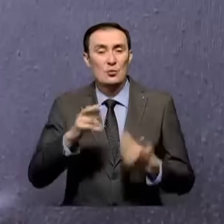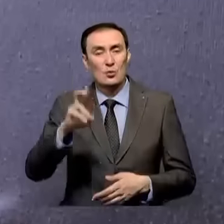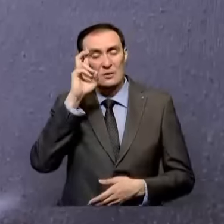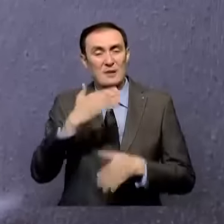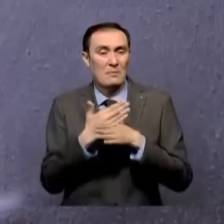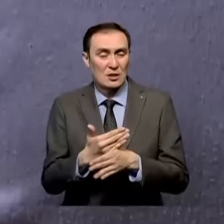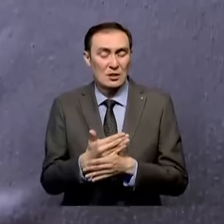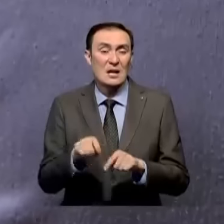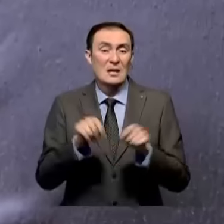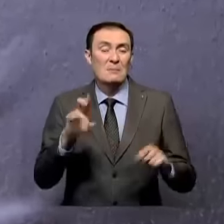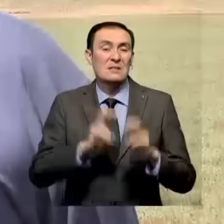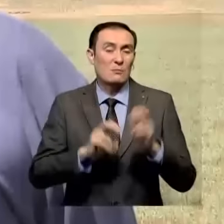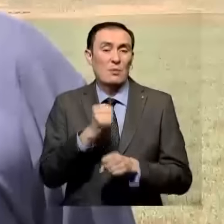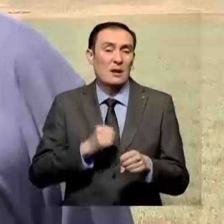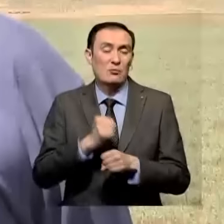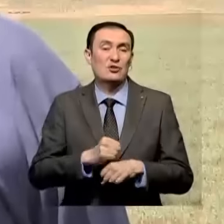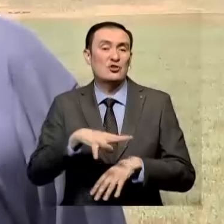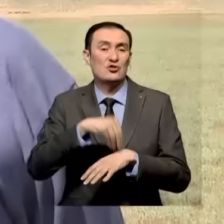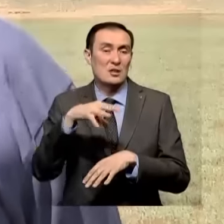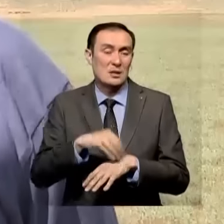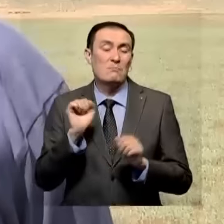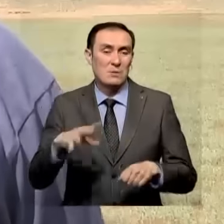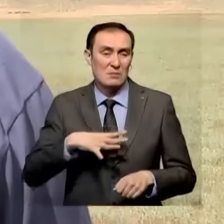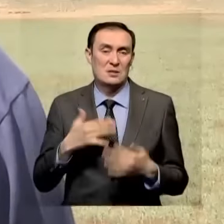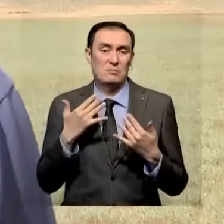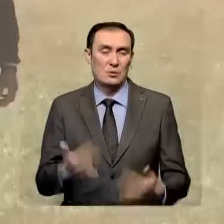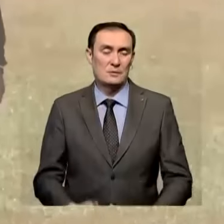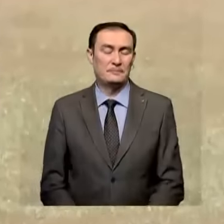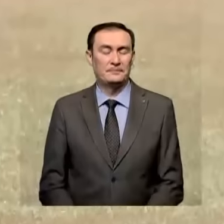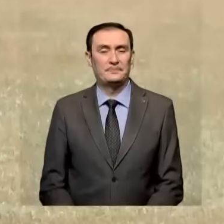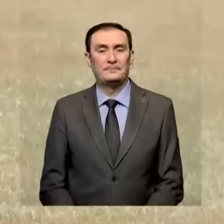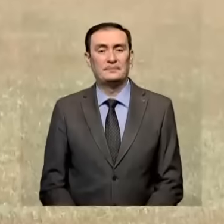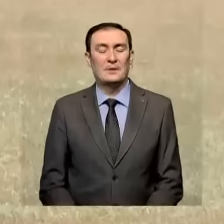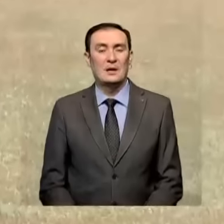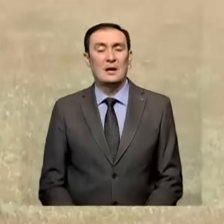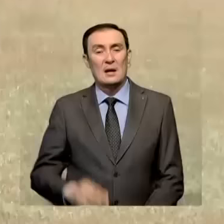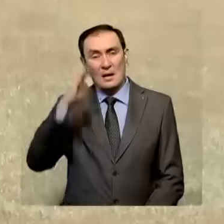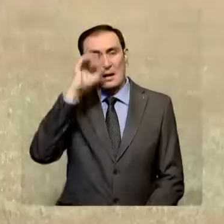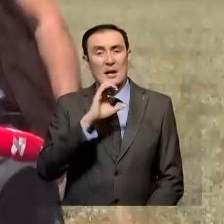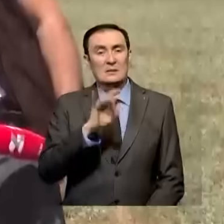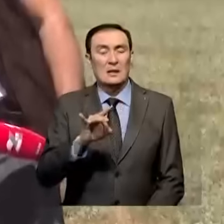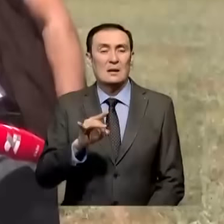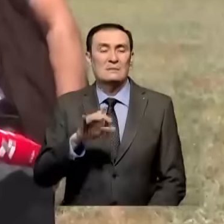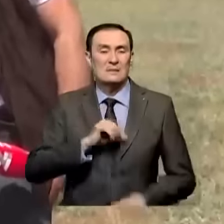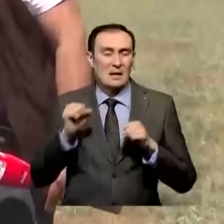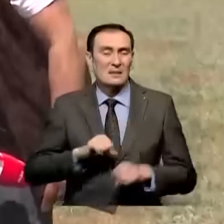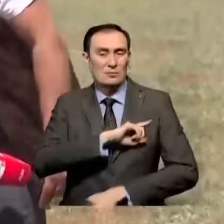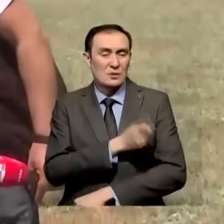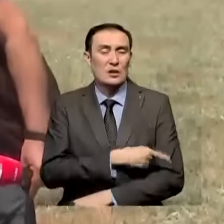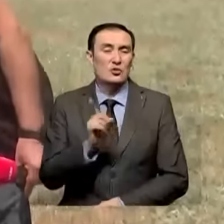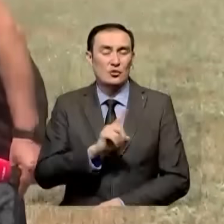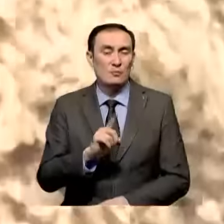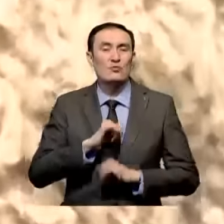поддержки. Создали бы завод по переработке шерсти, тогда был бы спрос. Аскар Сейдахметов прикладывает все усилия,